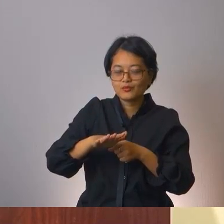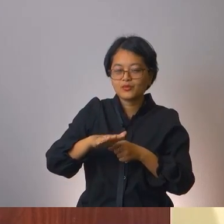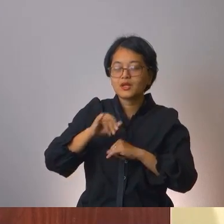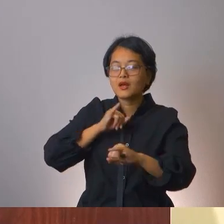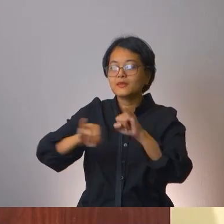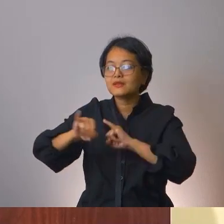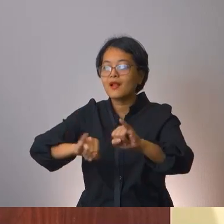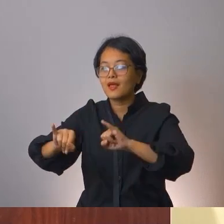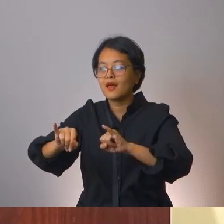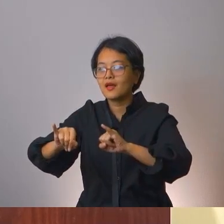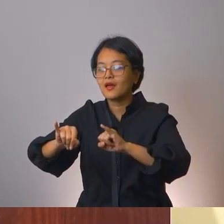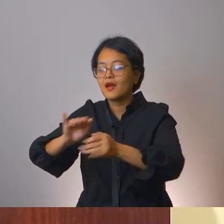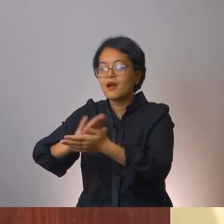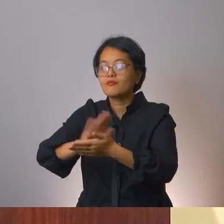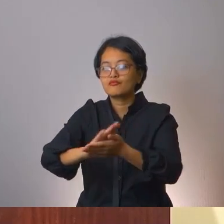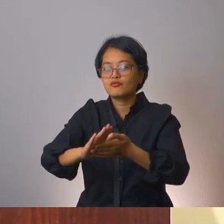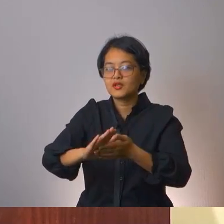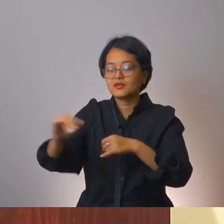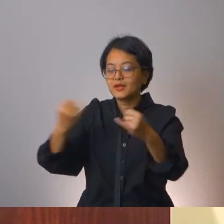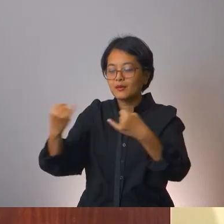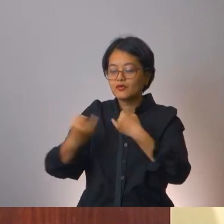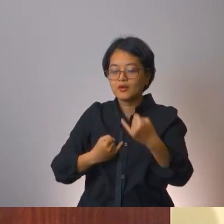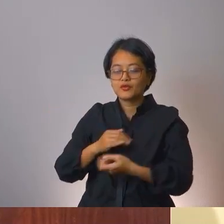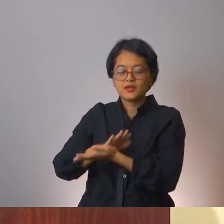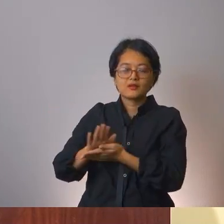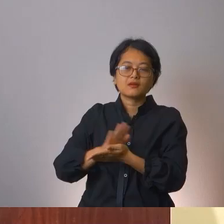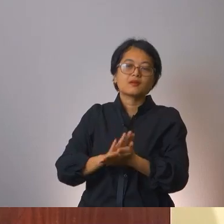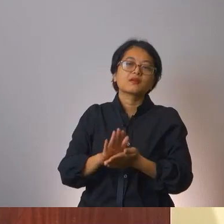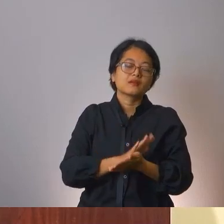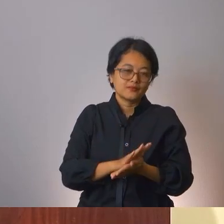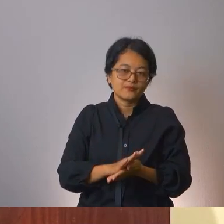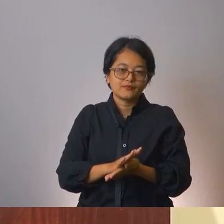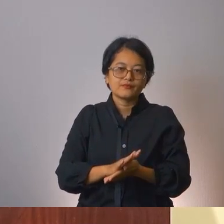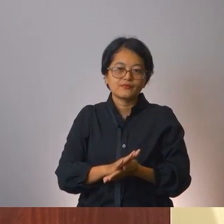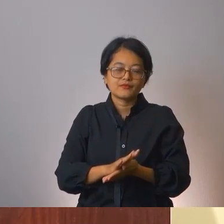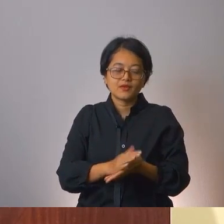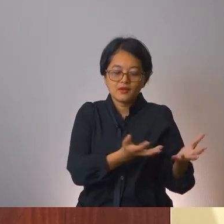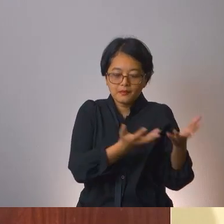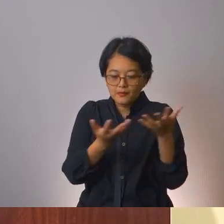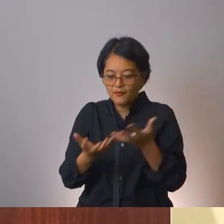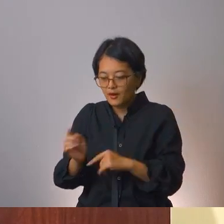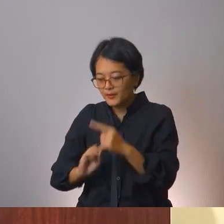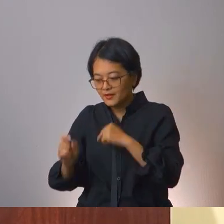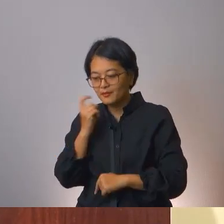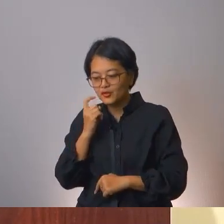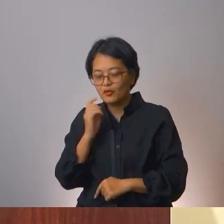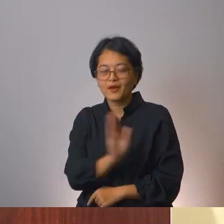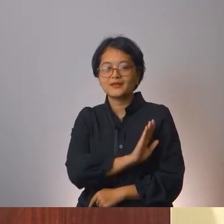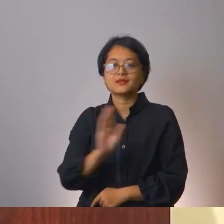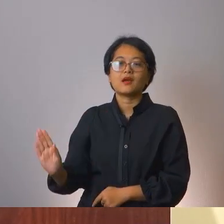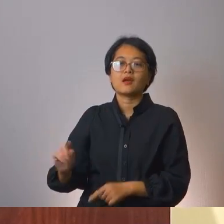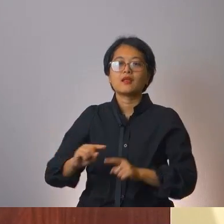kesalahan kami, seperti kami juga mengampuni orang yang bersalah kepada kami. Dan janganlah membawa kami ke dalam